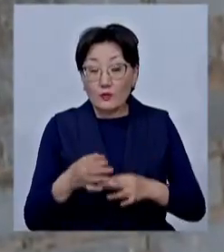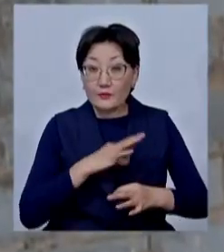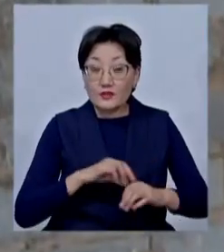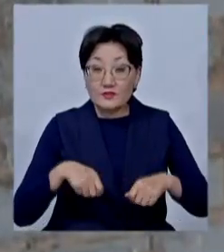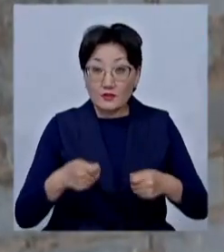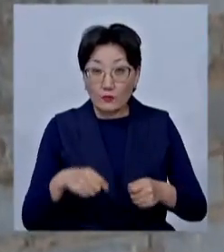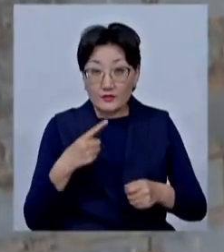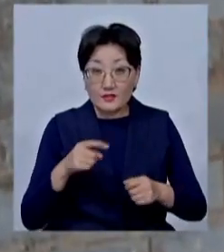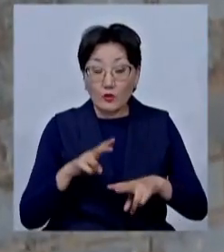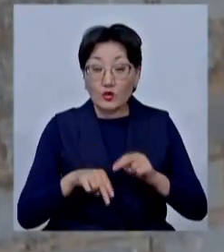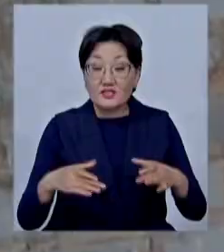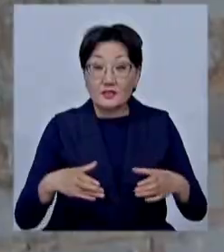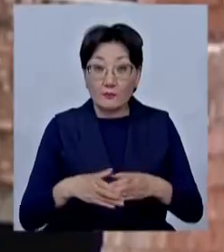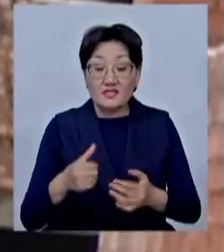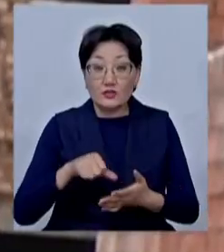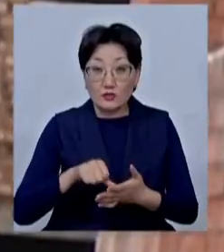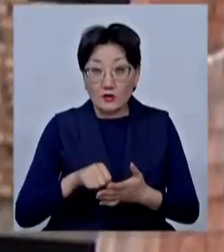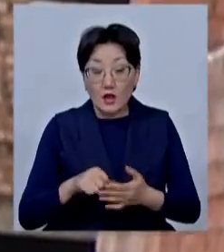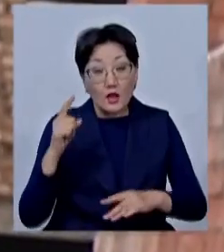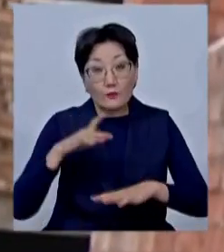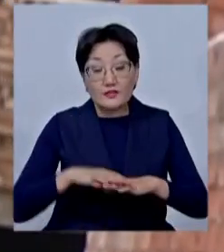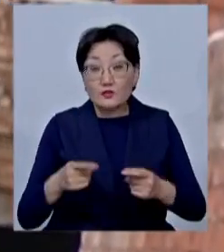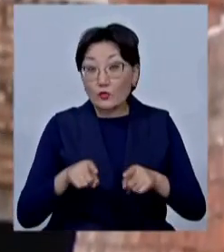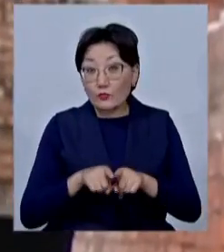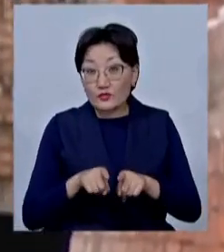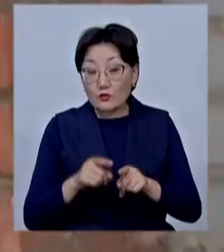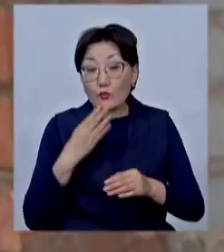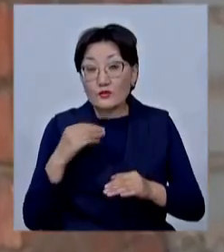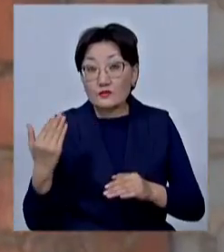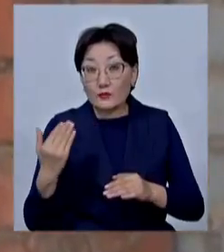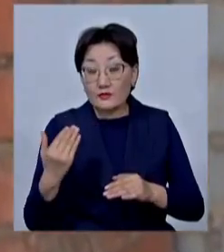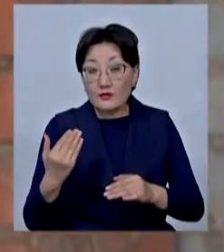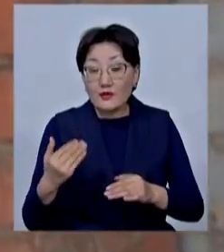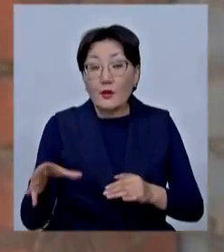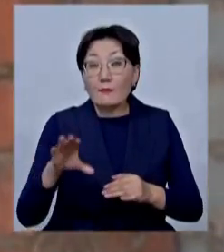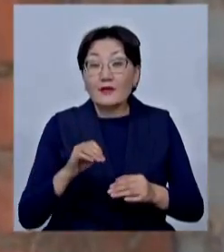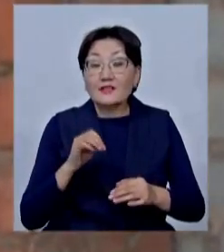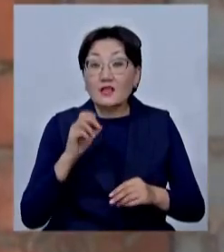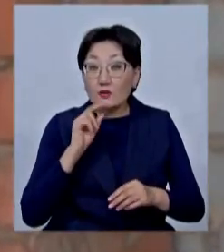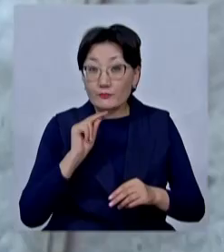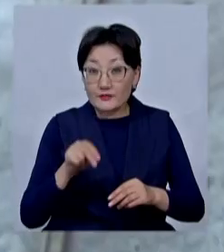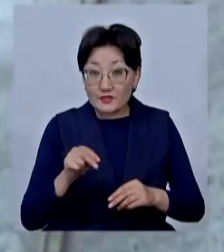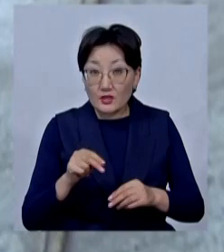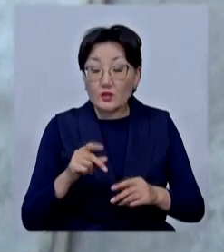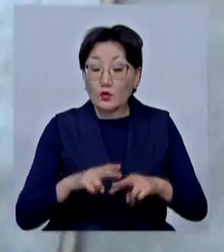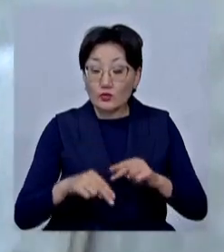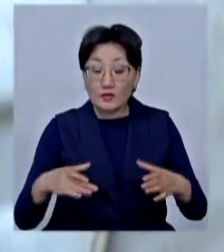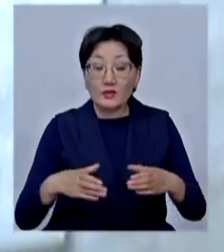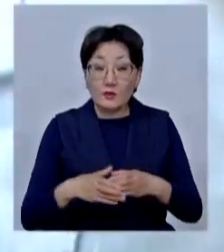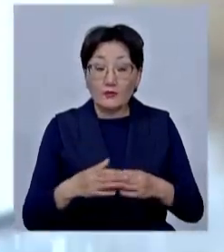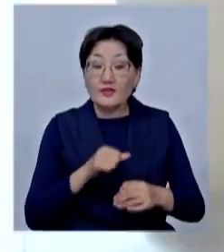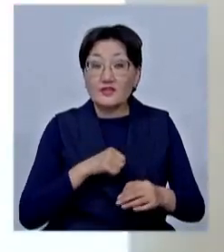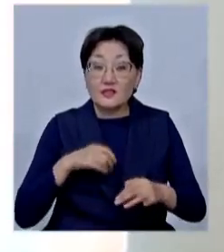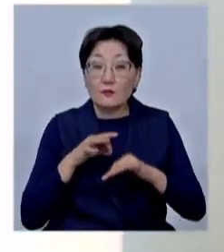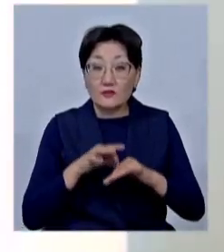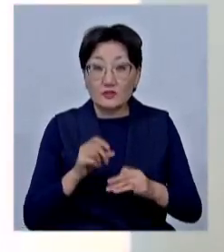пайдалануға береміз дейді құрылыс компаниясының өкілі. Ал әкімдіктегілер болса, өздеріне шаң жуытпай барлық коммуникацияны құрылыс компаниясы өзі